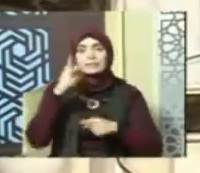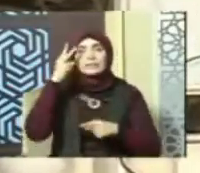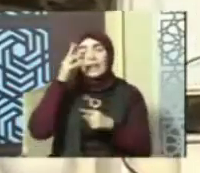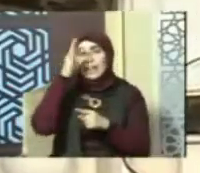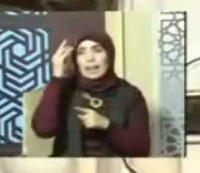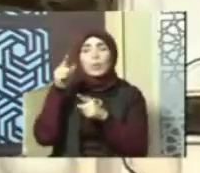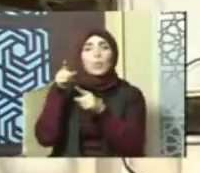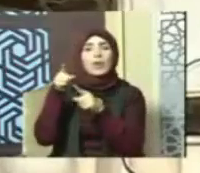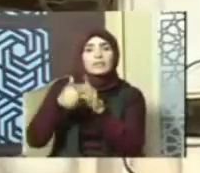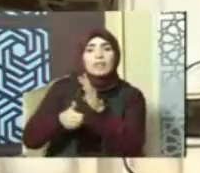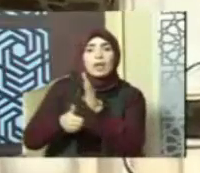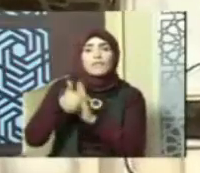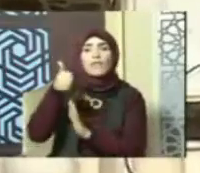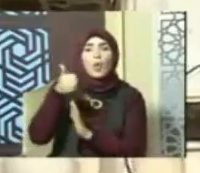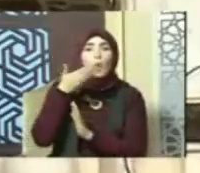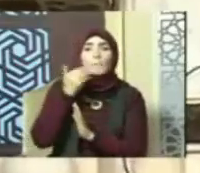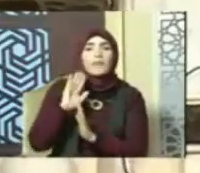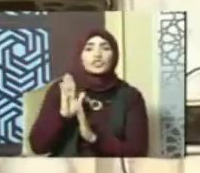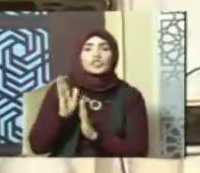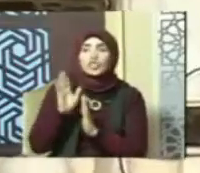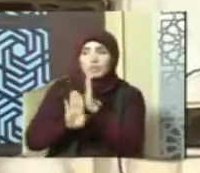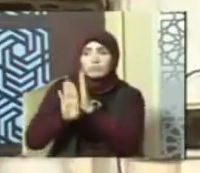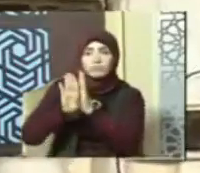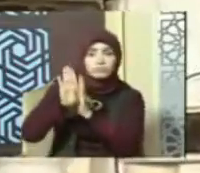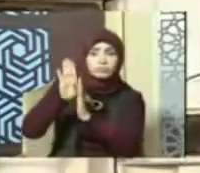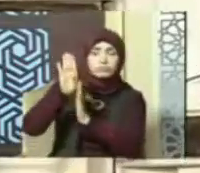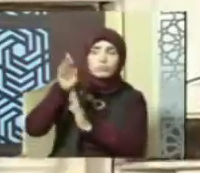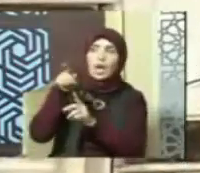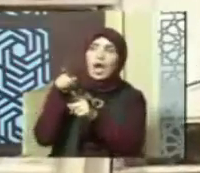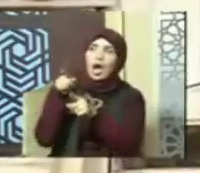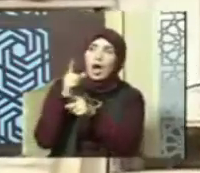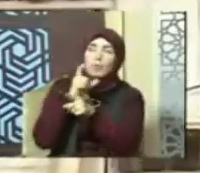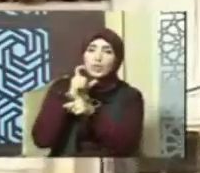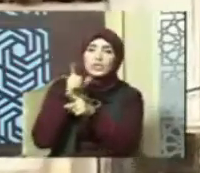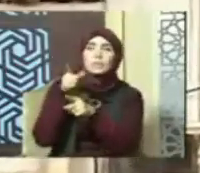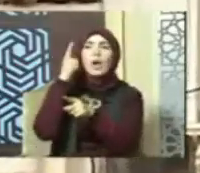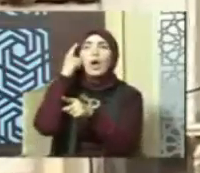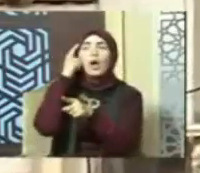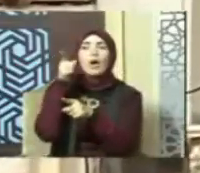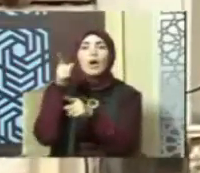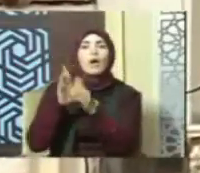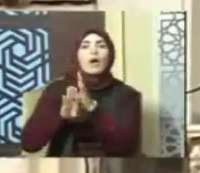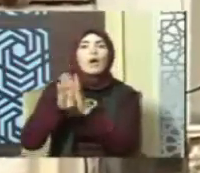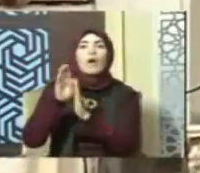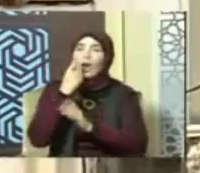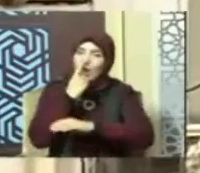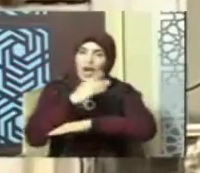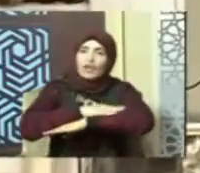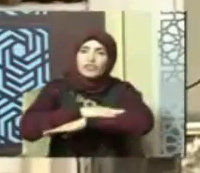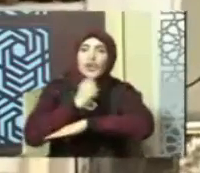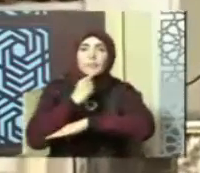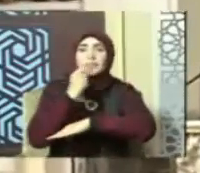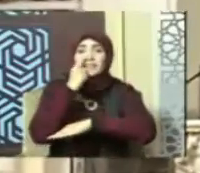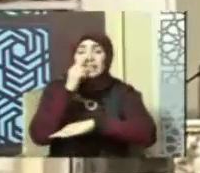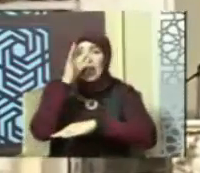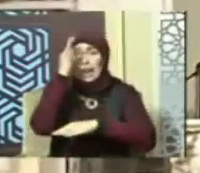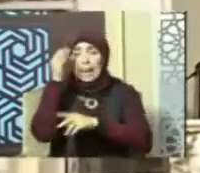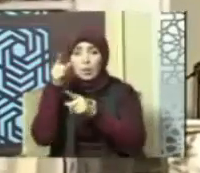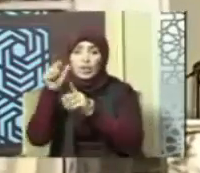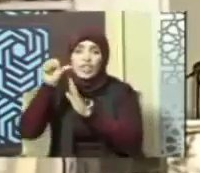دنياك. فإن تفوقت في أمر دنياك احترم